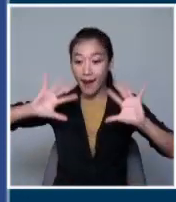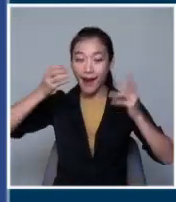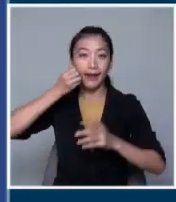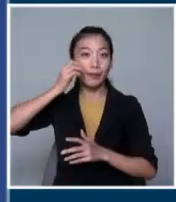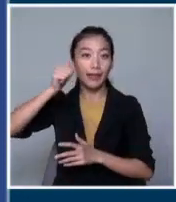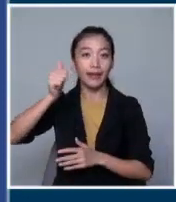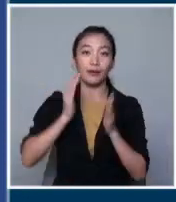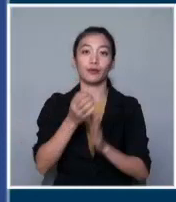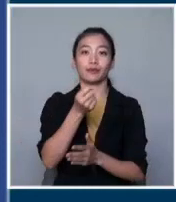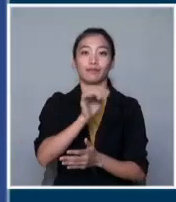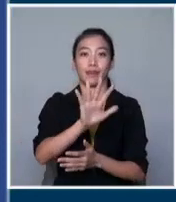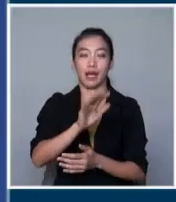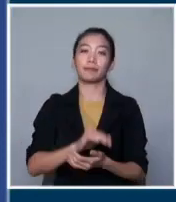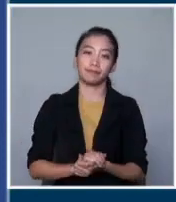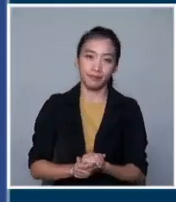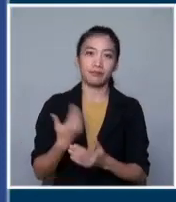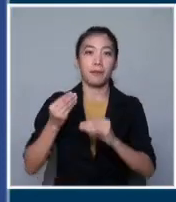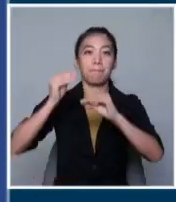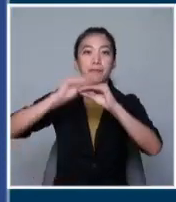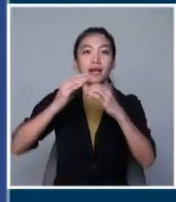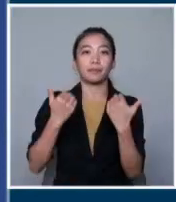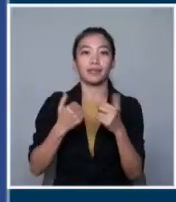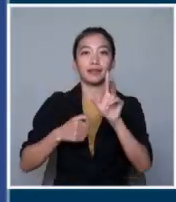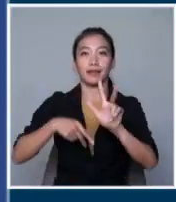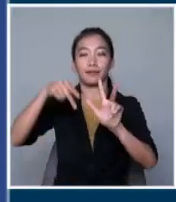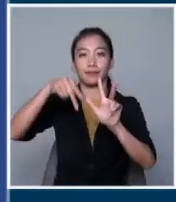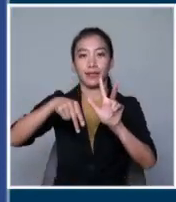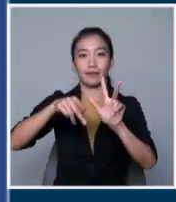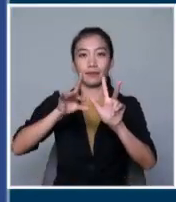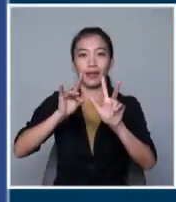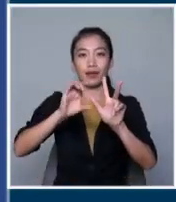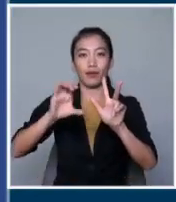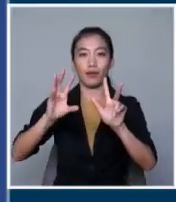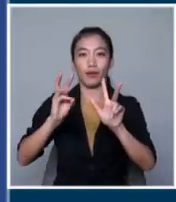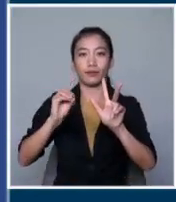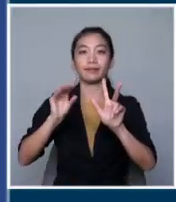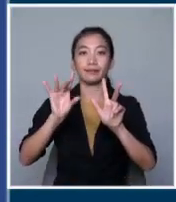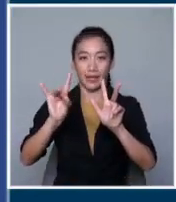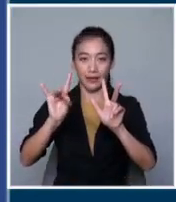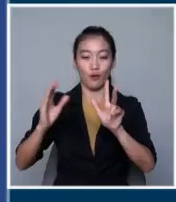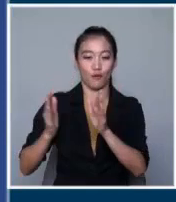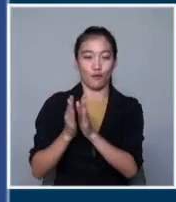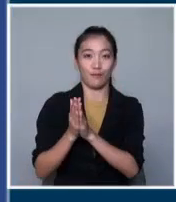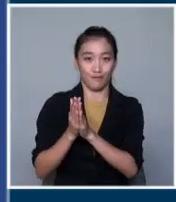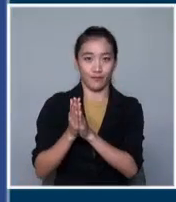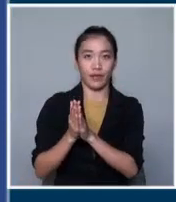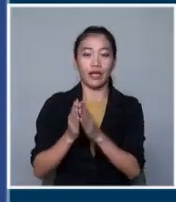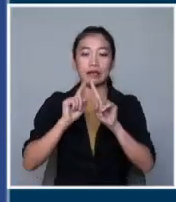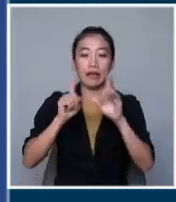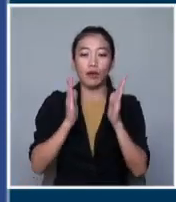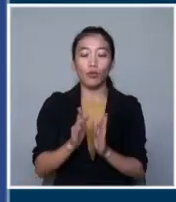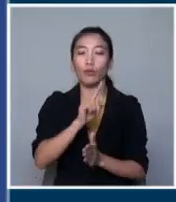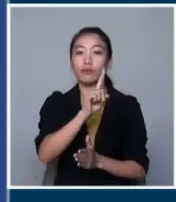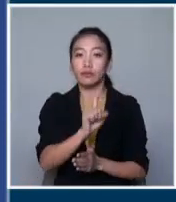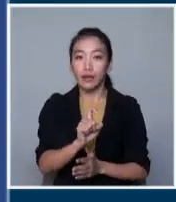นี้ 15รายนะครับยอดหายป่วยก็เพิ่มขึ้นมาเป็น 3,000868รายและตัวเล็กผู้เสียชีวิตคง